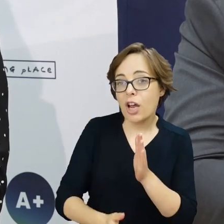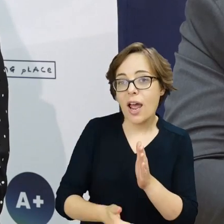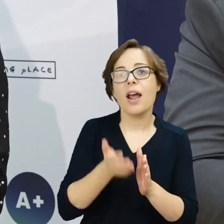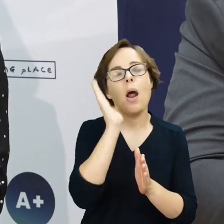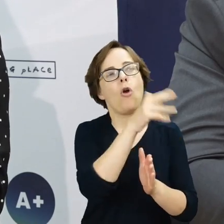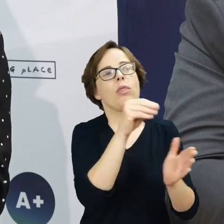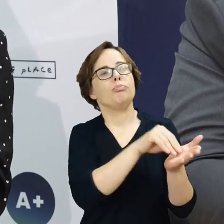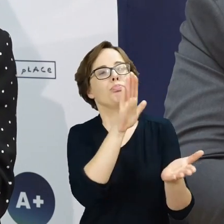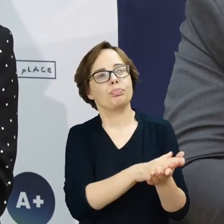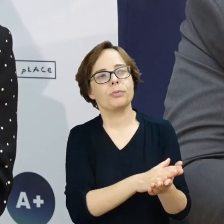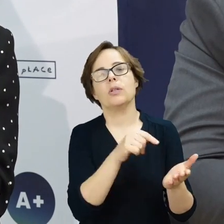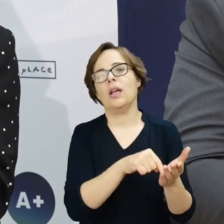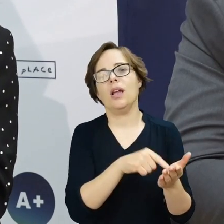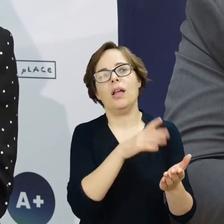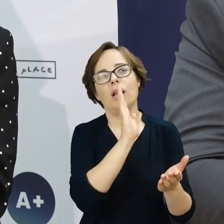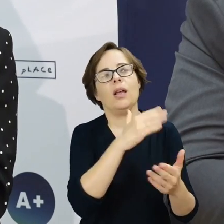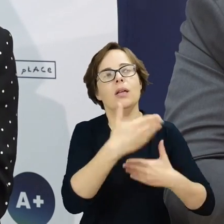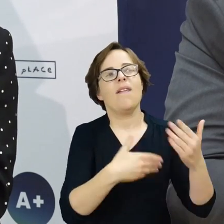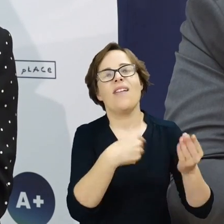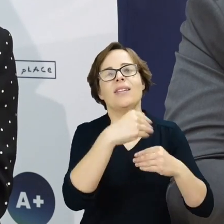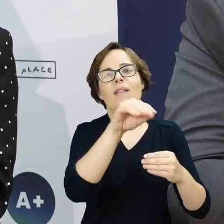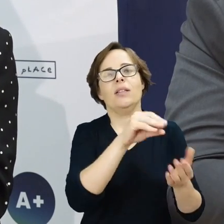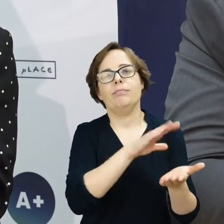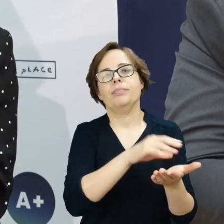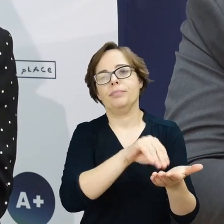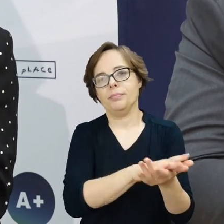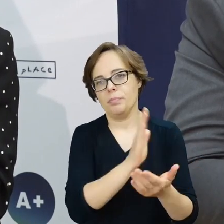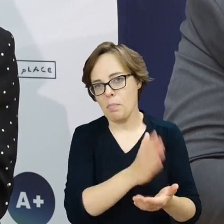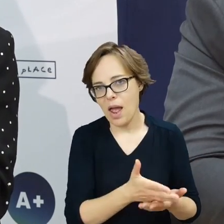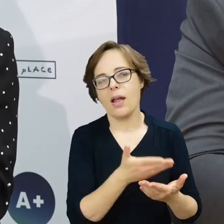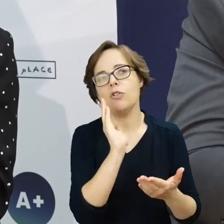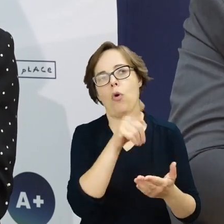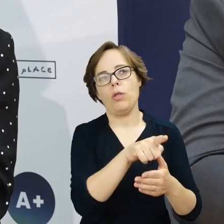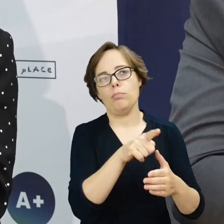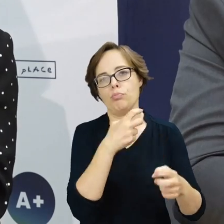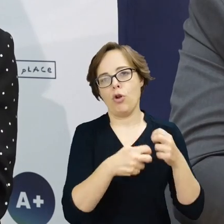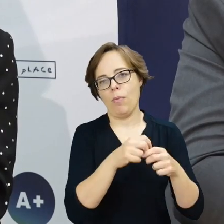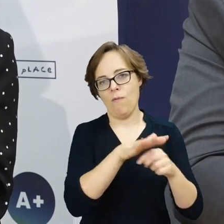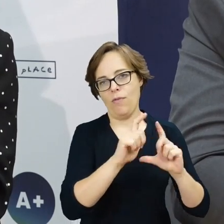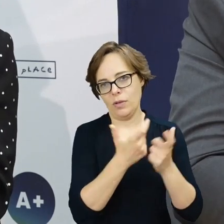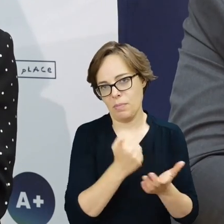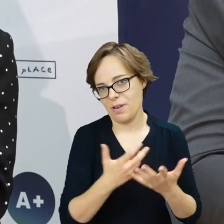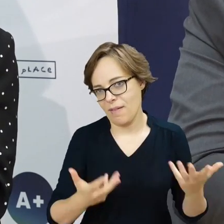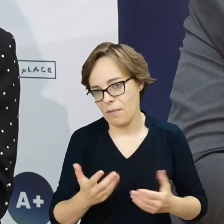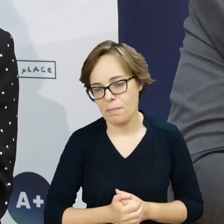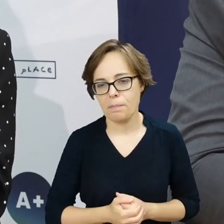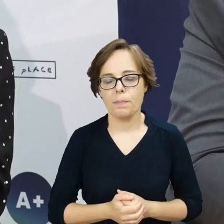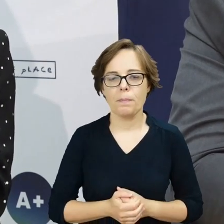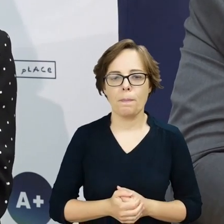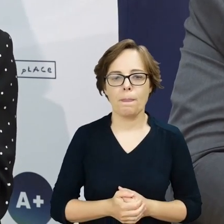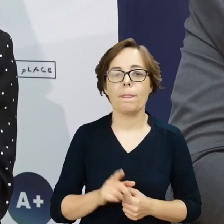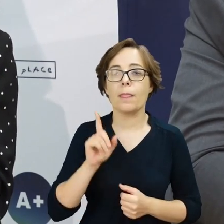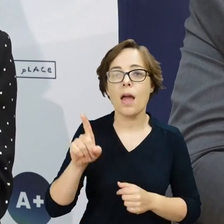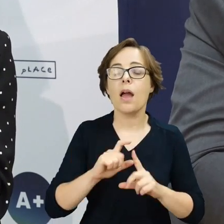więc jest to podstawowy problem. Natomiast te kilka problemów, które moim zdaniem jawią się, a dotyczą procedury, no to jest